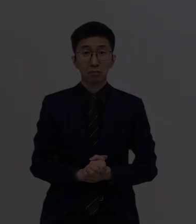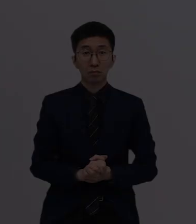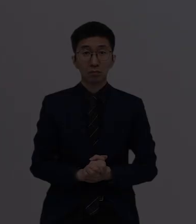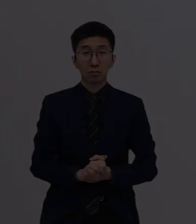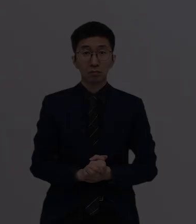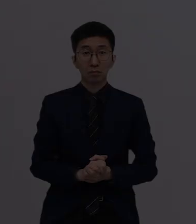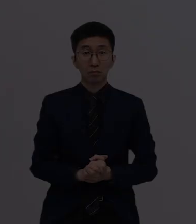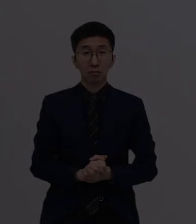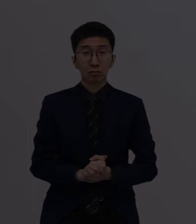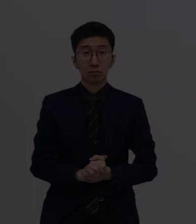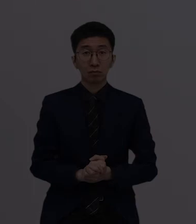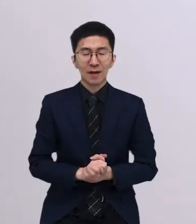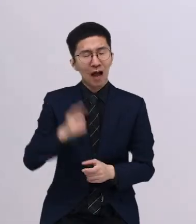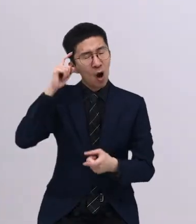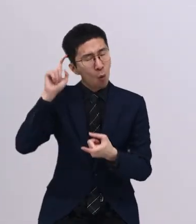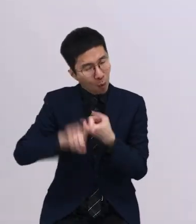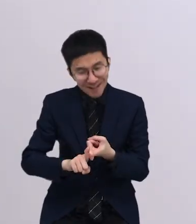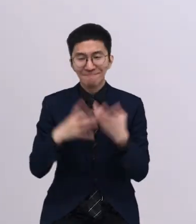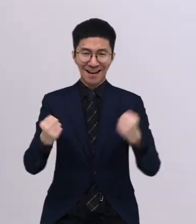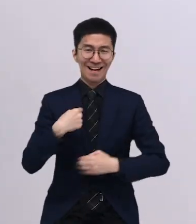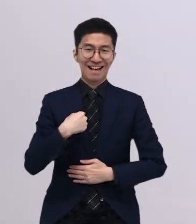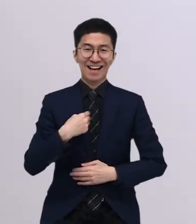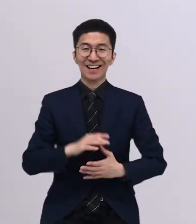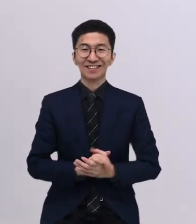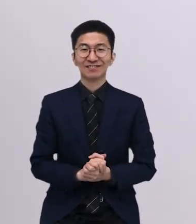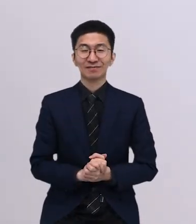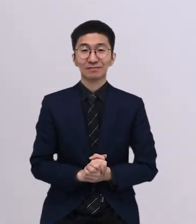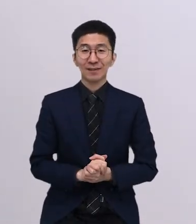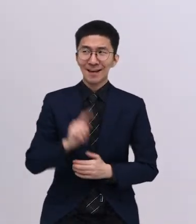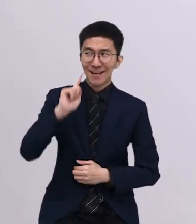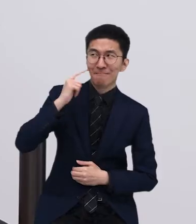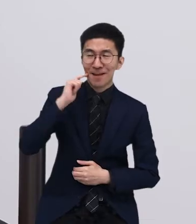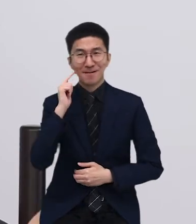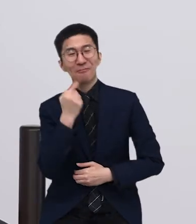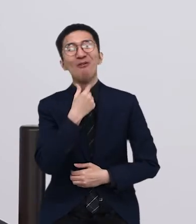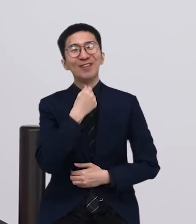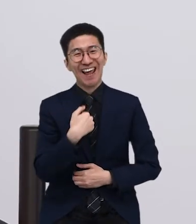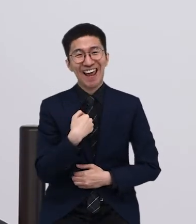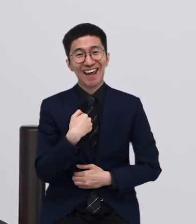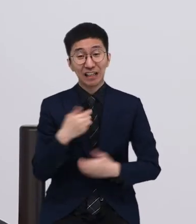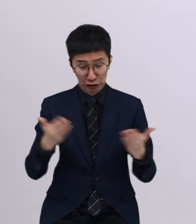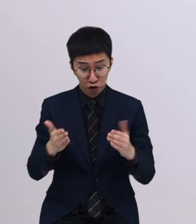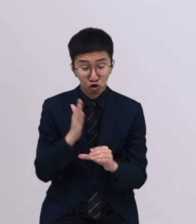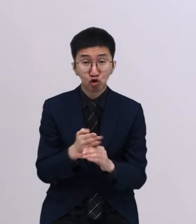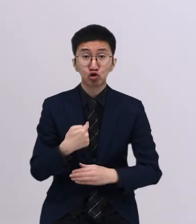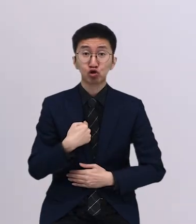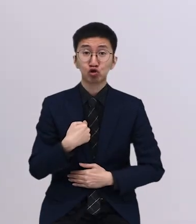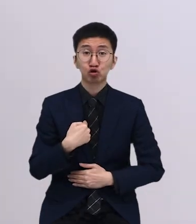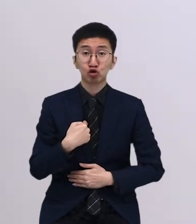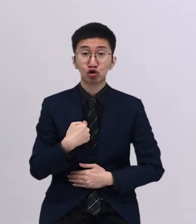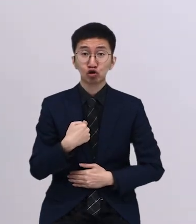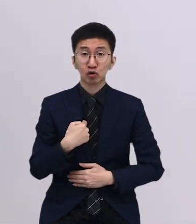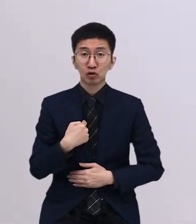평소에 어떤 룩을 즐겨 입으시는지 저는 패션에 대해 되게 관심이 많아요. 그래서 꾸미는 걸 되게 좋아하고 지금은 제가 일을